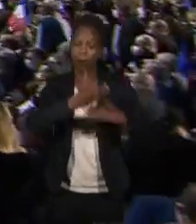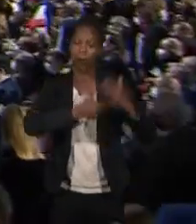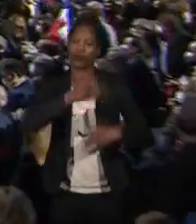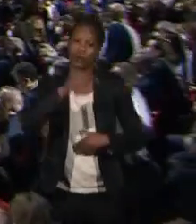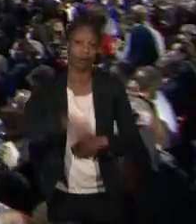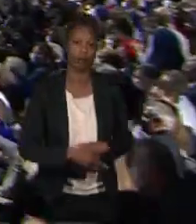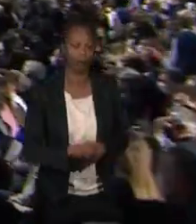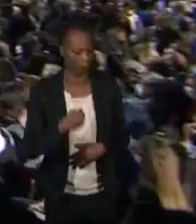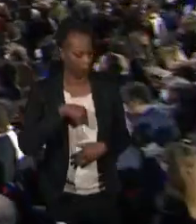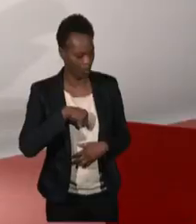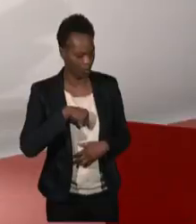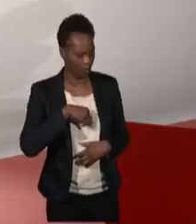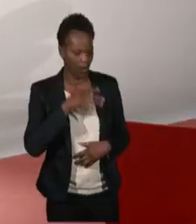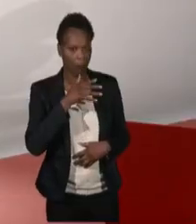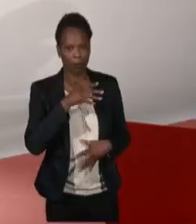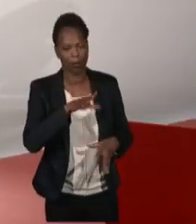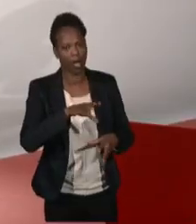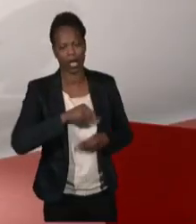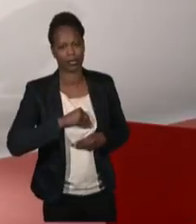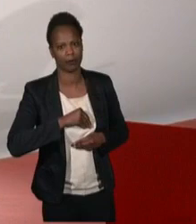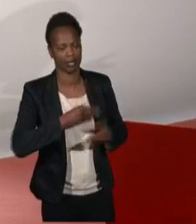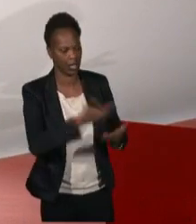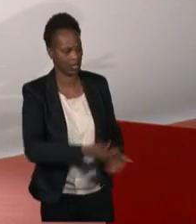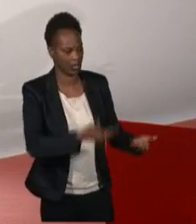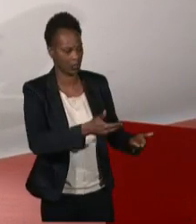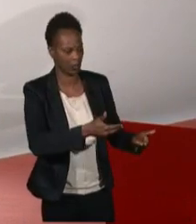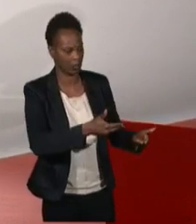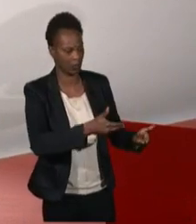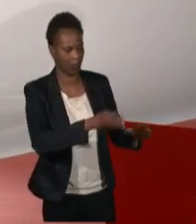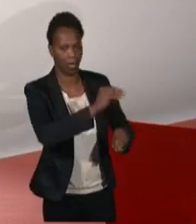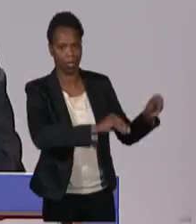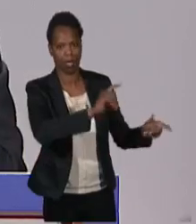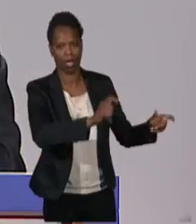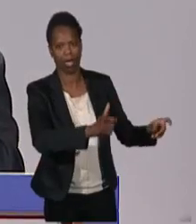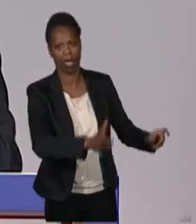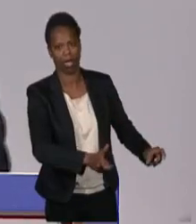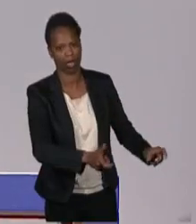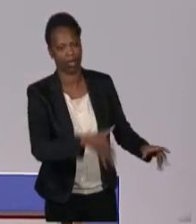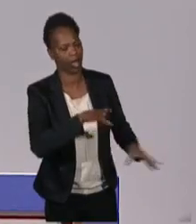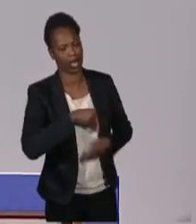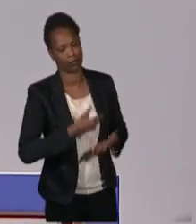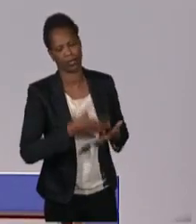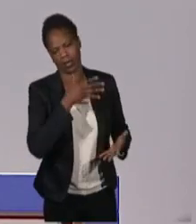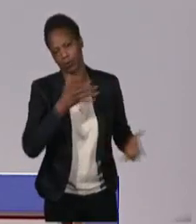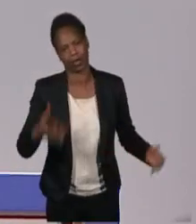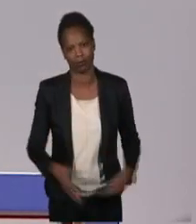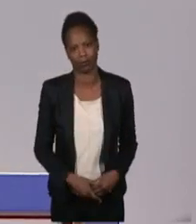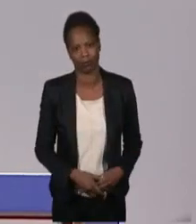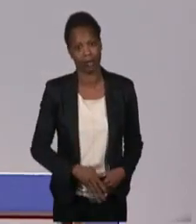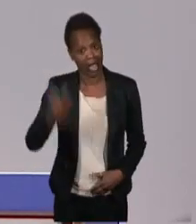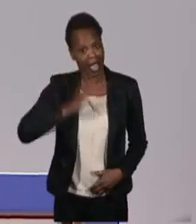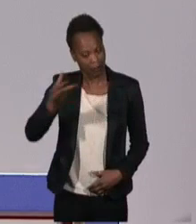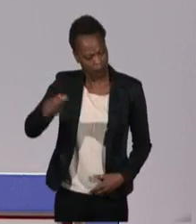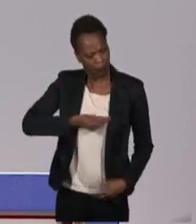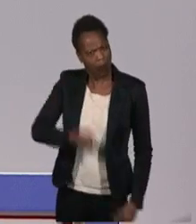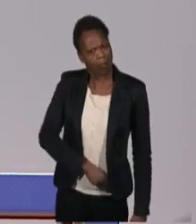à assister impuissante à la dégradation de notre système de santé. Lui aussi faisait notre fierté.